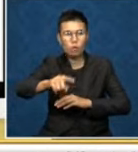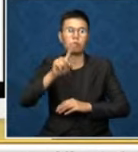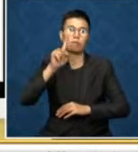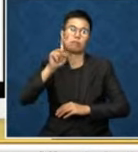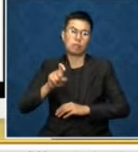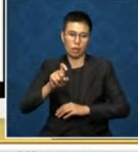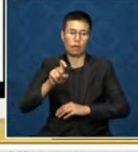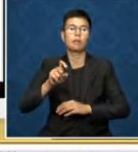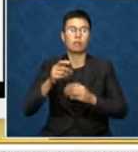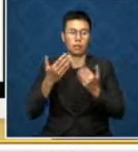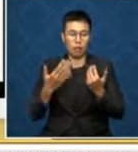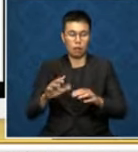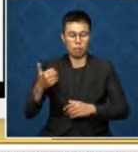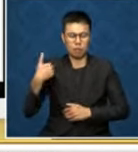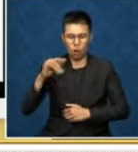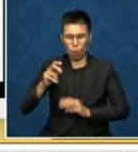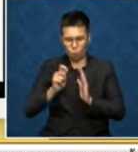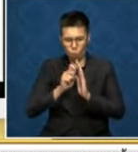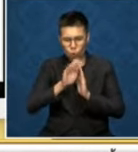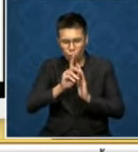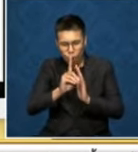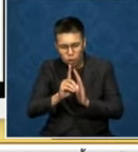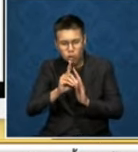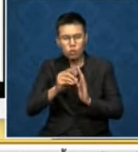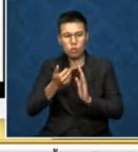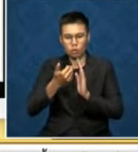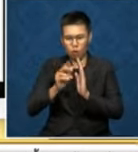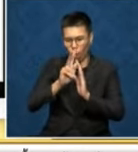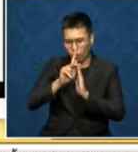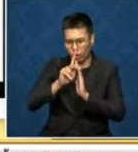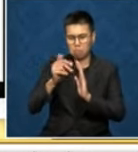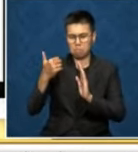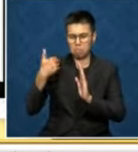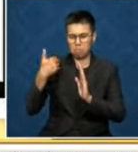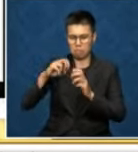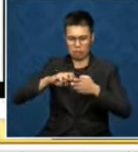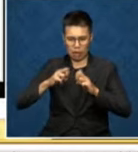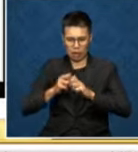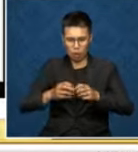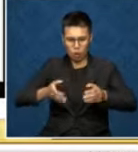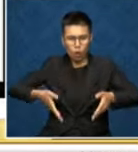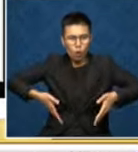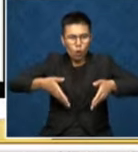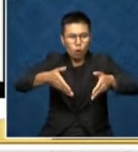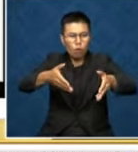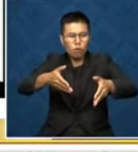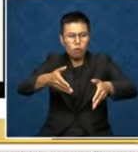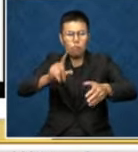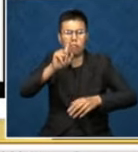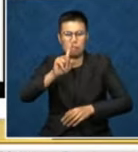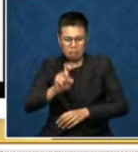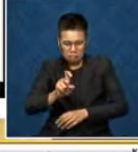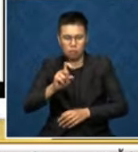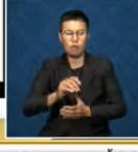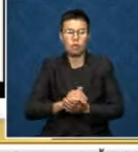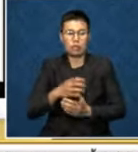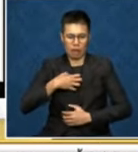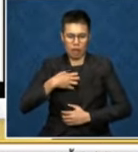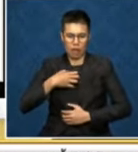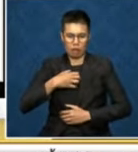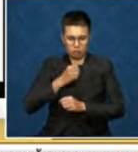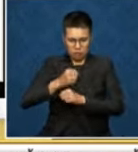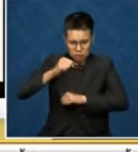ะครับทั้งอุดรขอนแก่นนี่เสียหายหมดนะครับก็คิดว่าน่าจะมีการบูรณะแทน